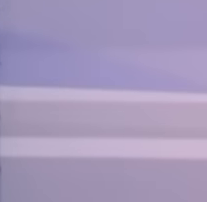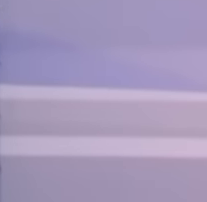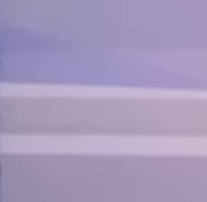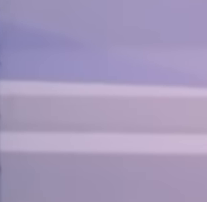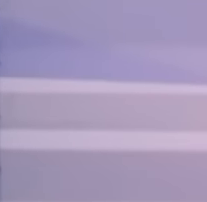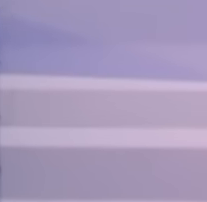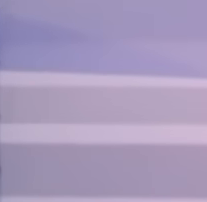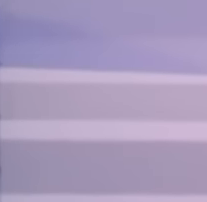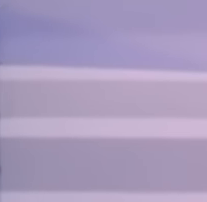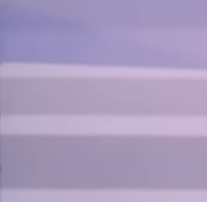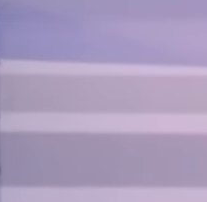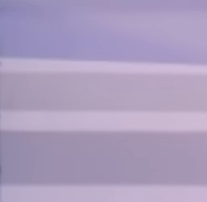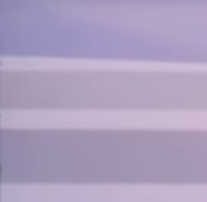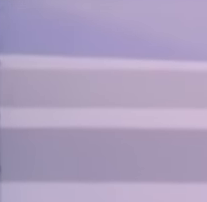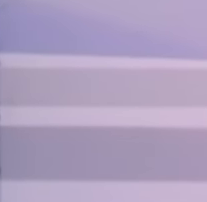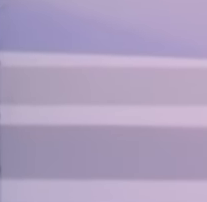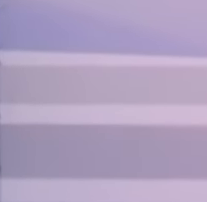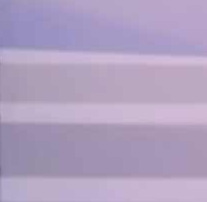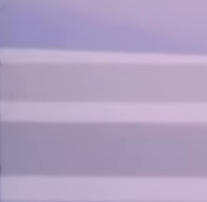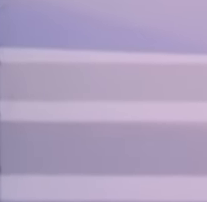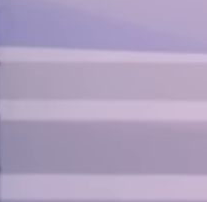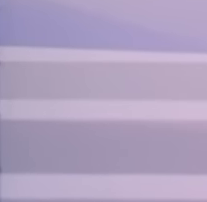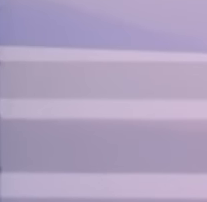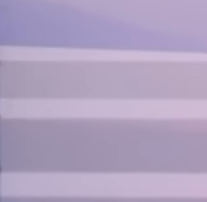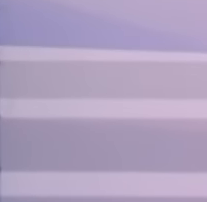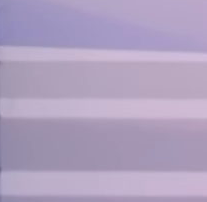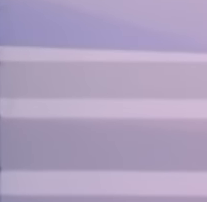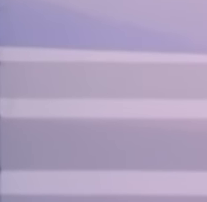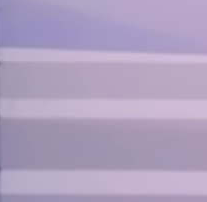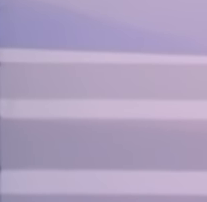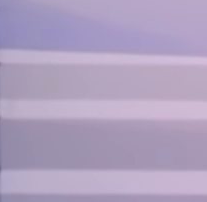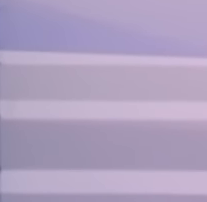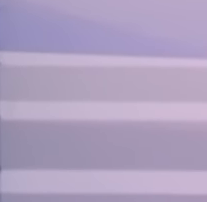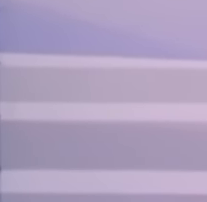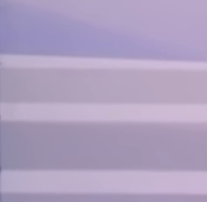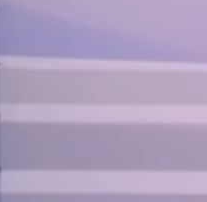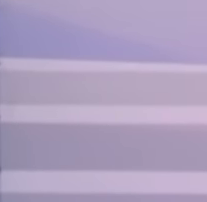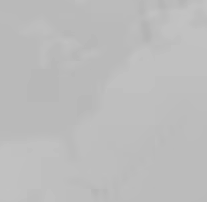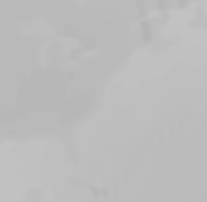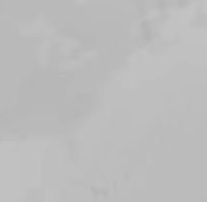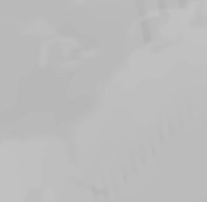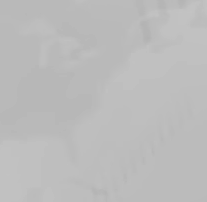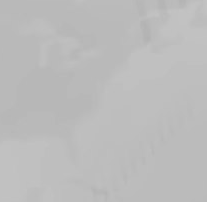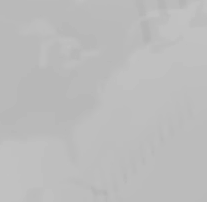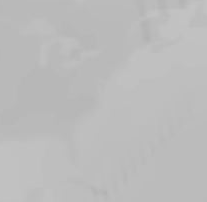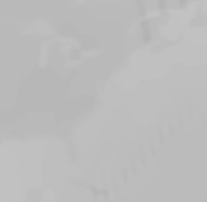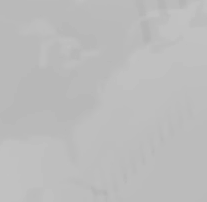abroad, samahan nyo kami sa GMA Pinoy TV at www.gmanews.tv.